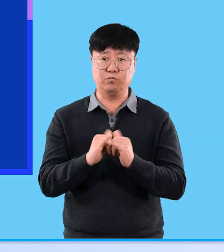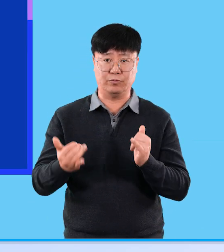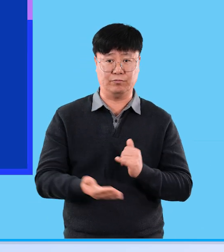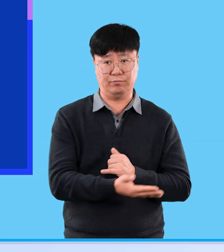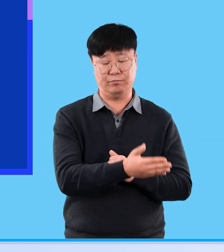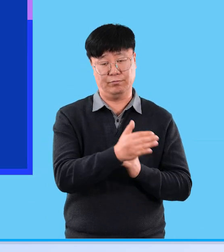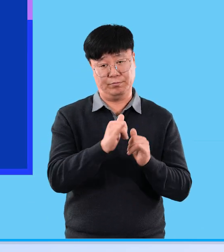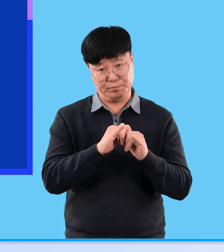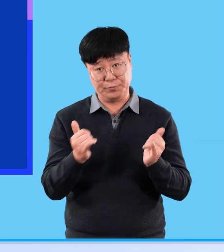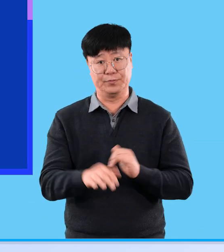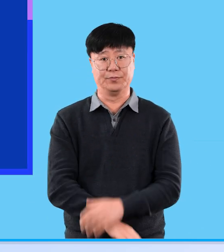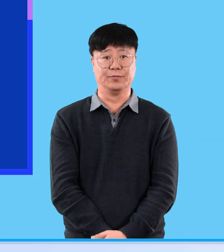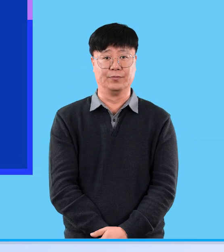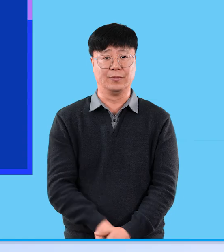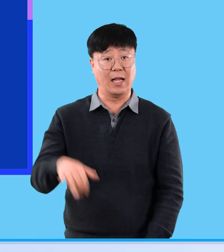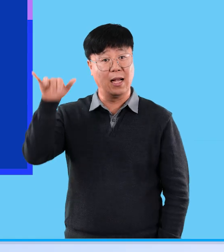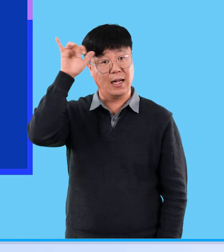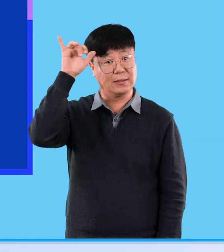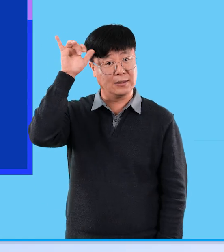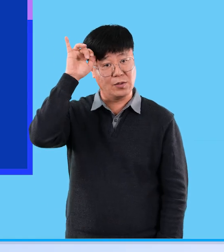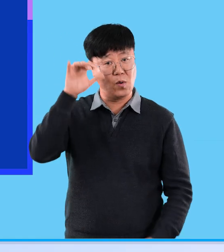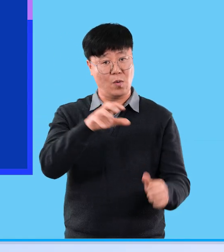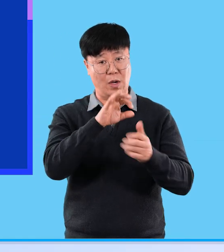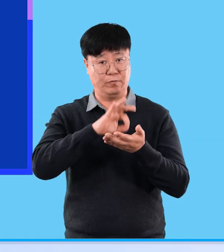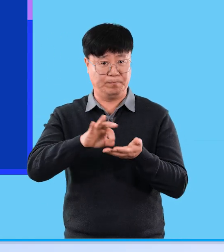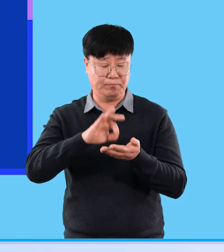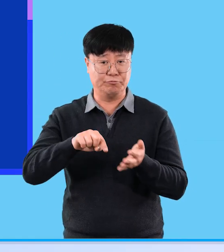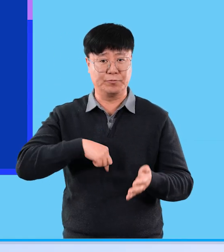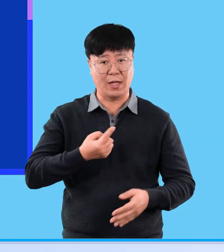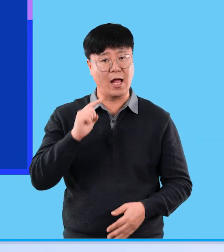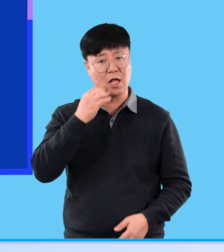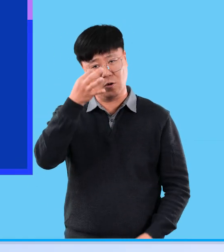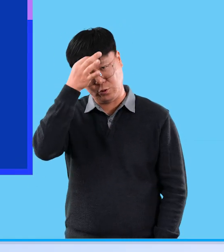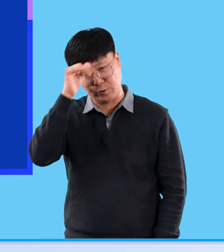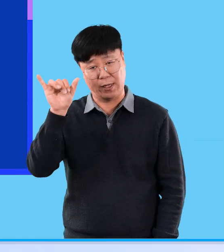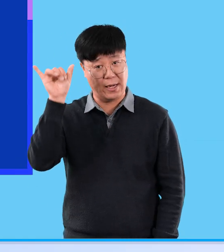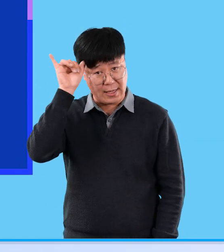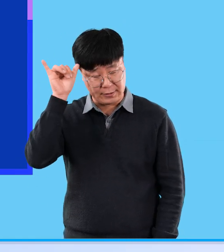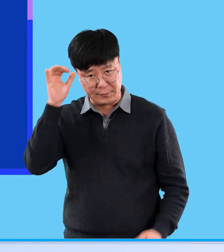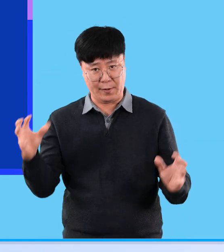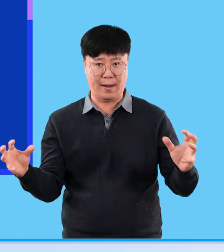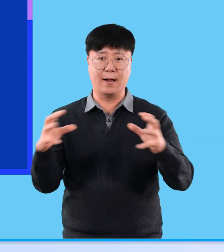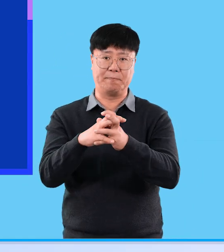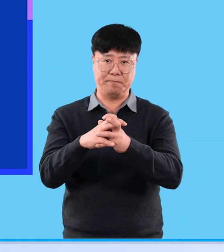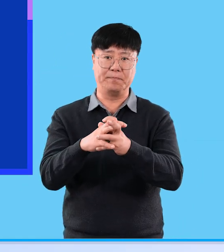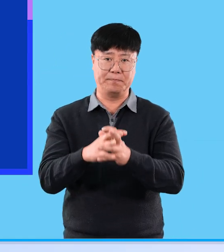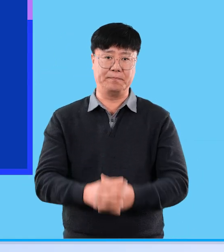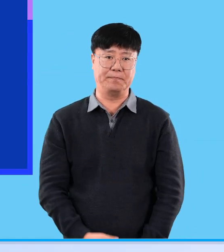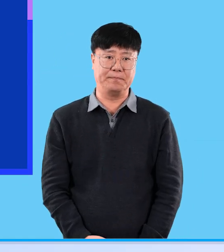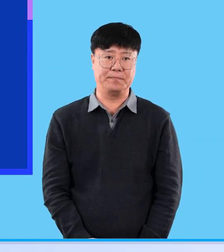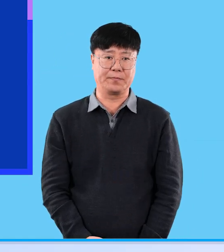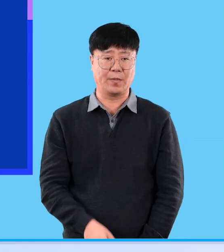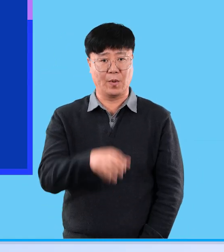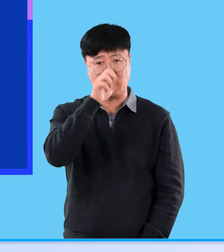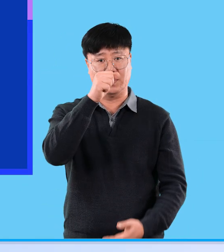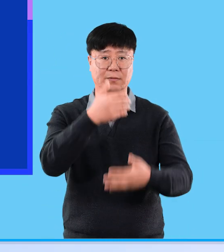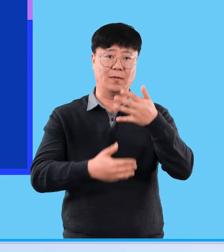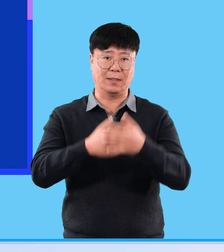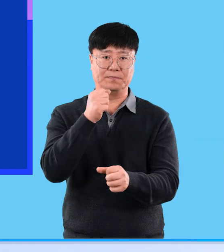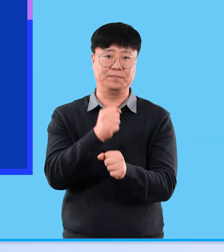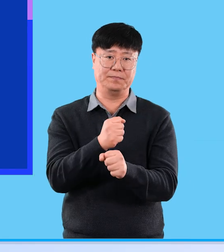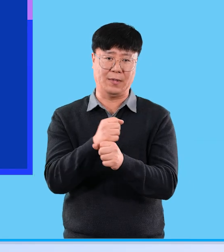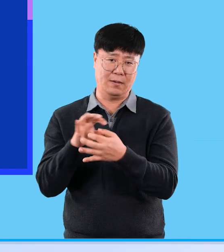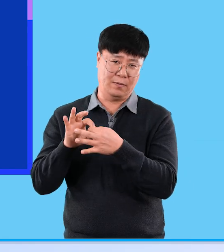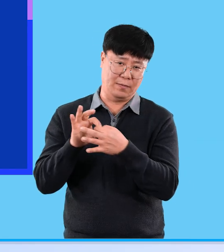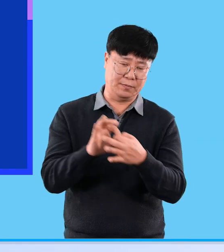하고 계시던 분들이 AI를 활용을 해서 자기의 예술과 AI를 접목시켜서 좋은 콘텐츠를